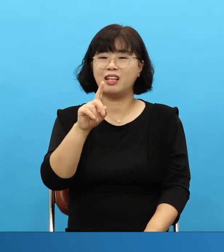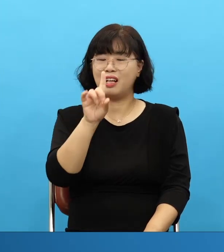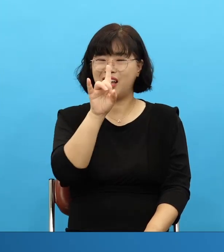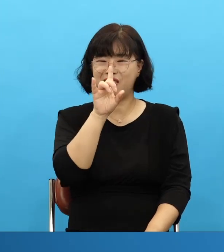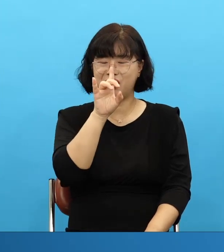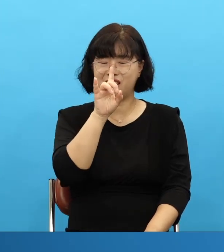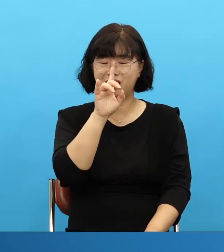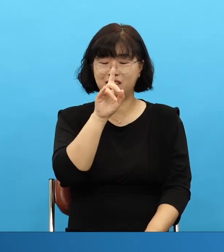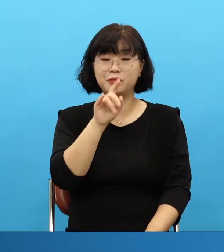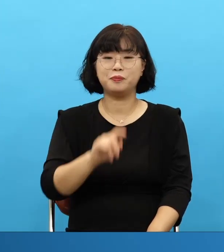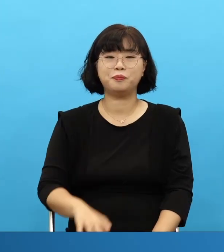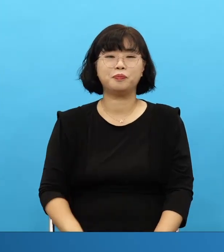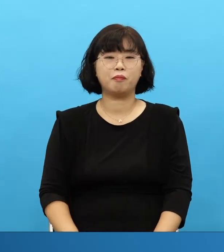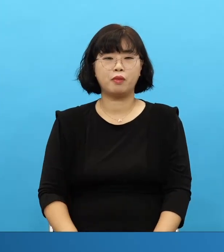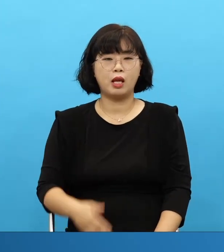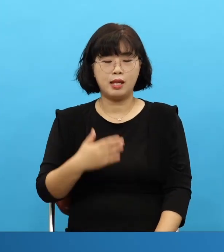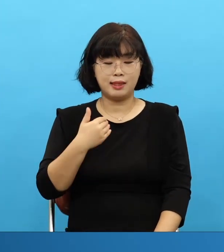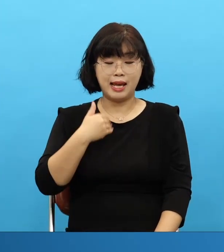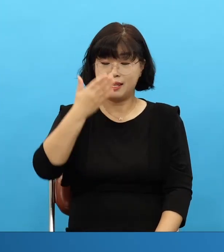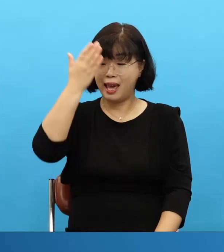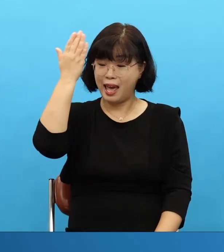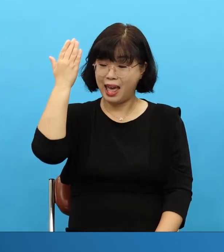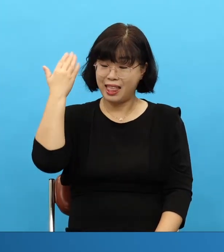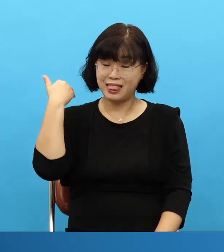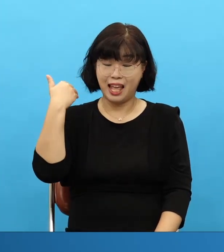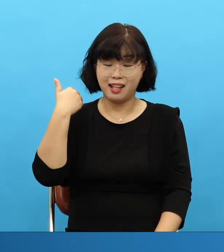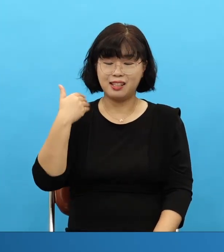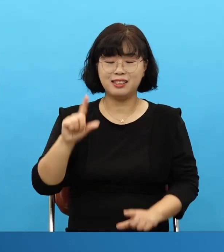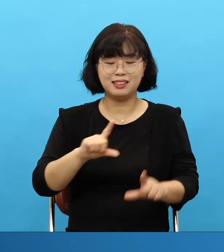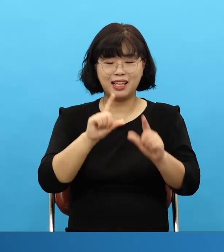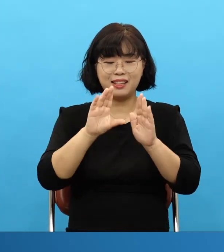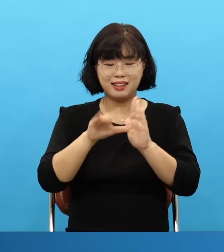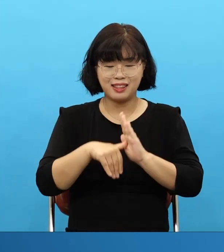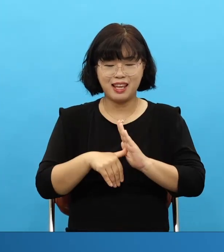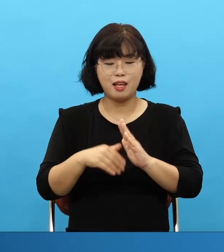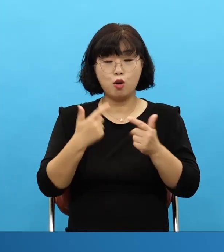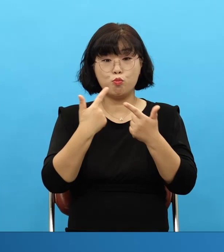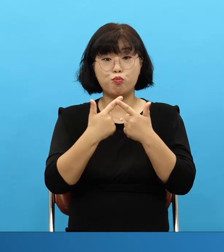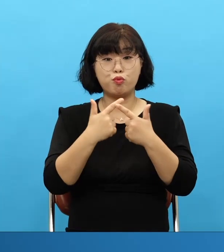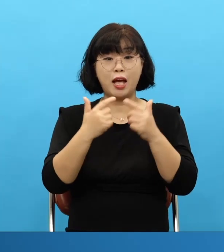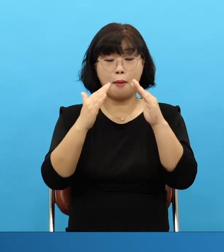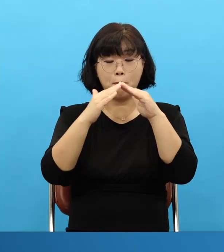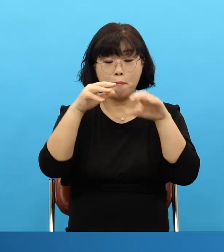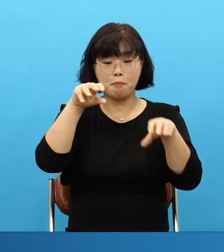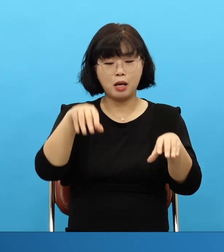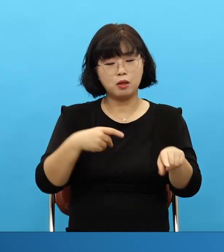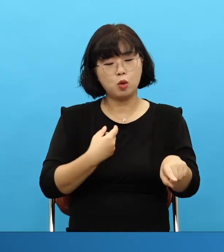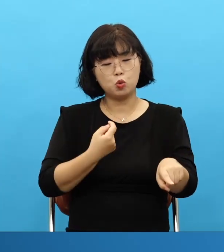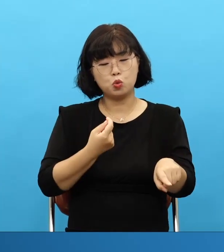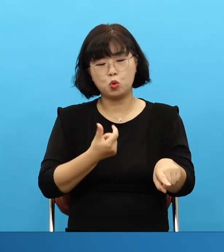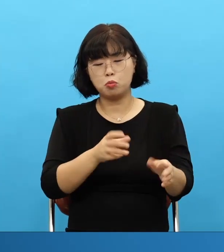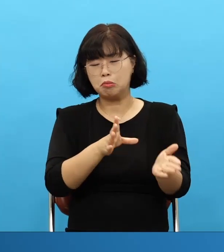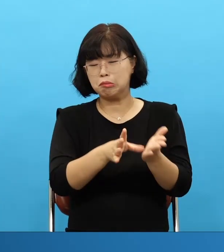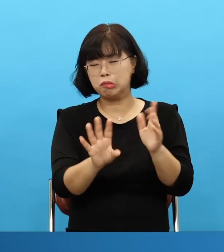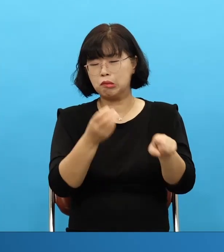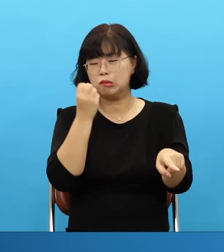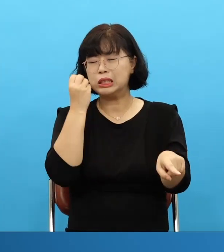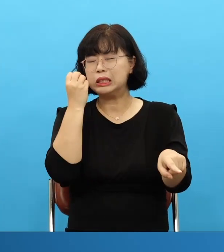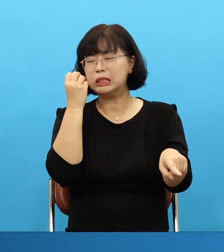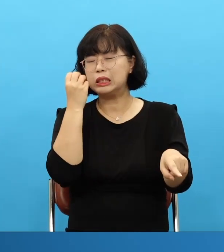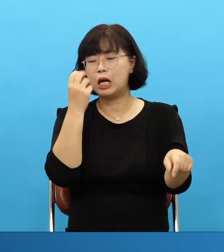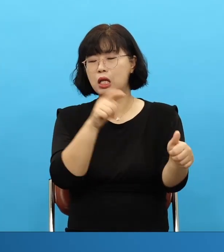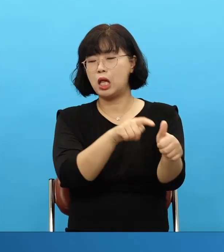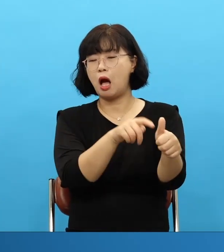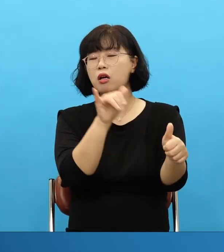이상한 짓 하는 사람이 하나 있었어요. And in my village, in my neighborhood, there was somebody who did something very strange. 온 동네 사람이 그 사람 손가락질. This person was so bizarre